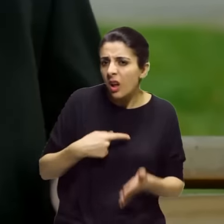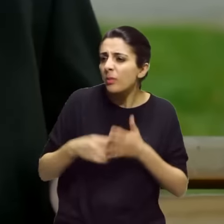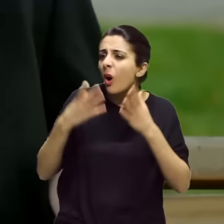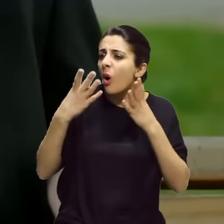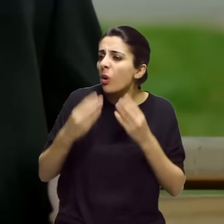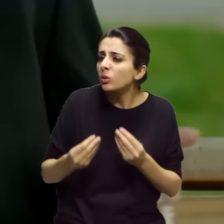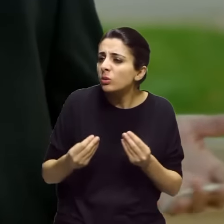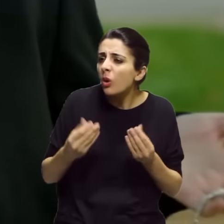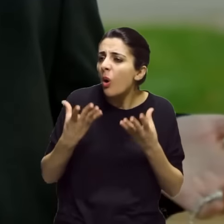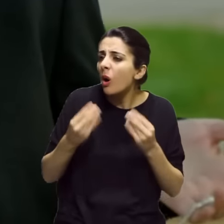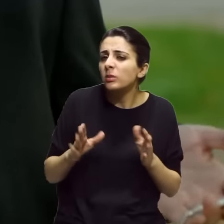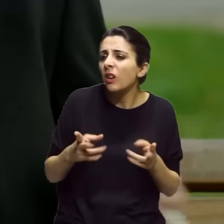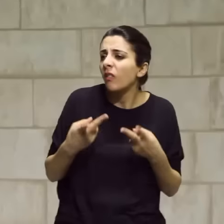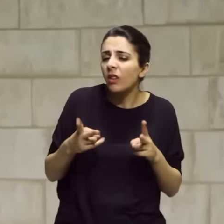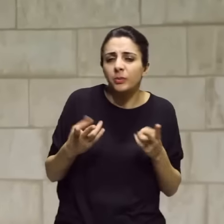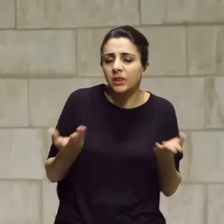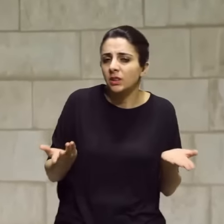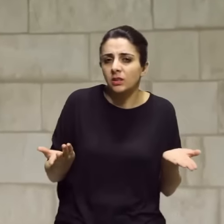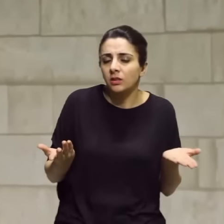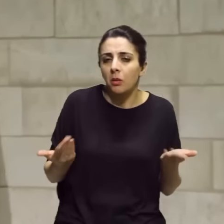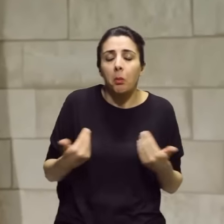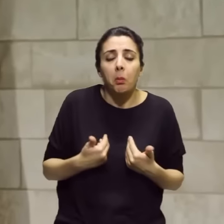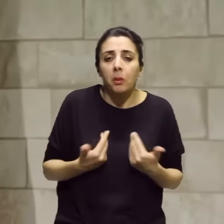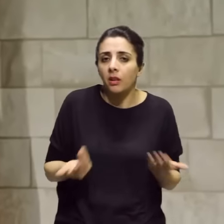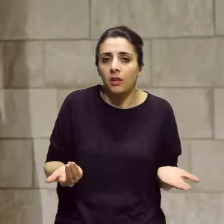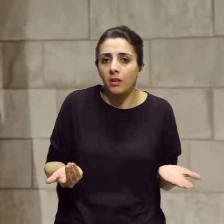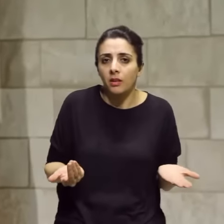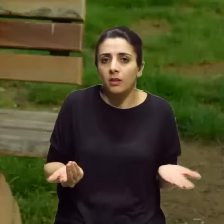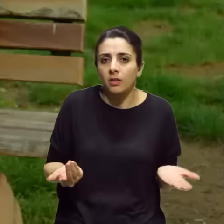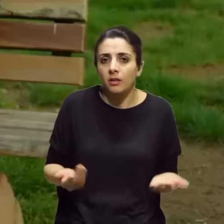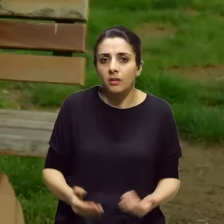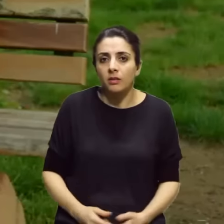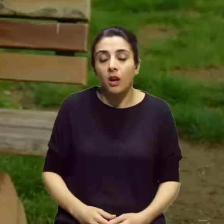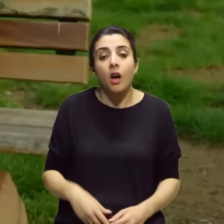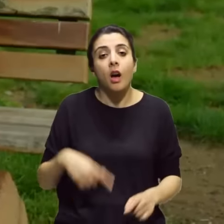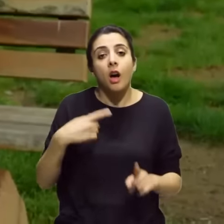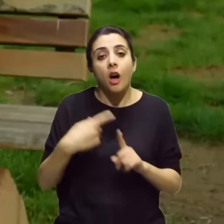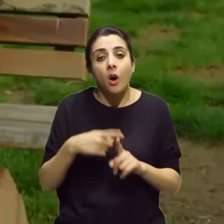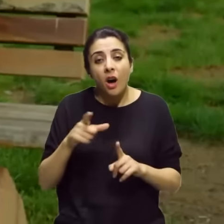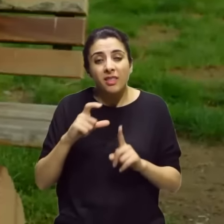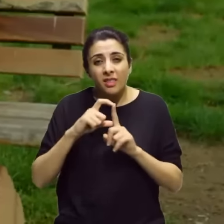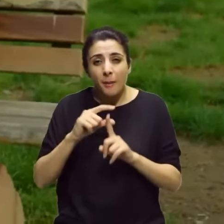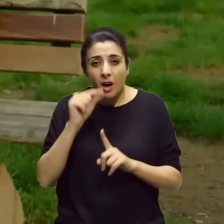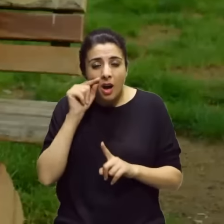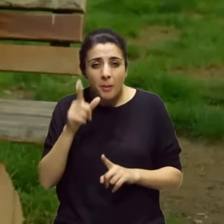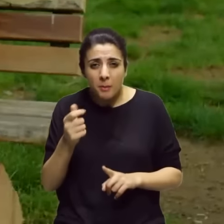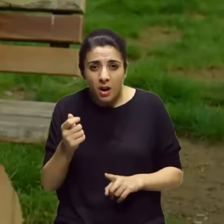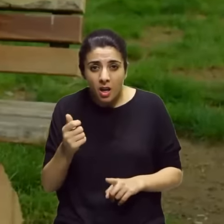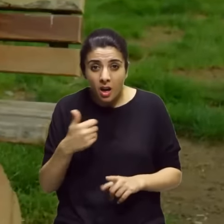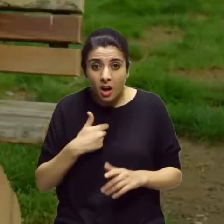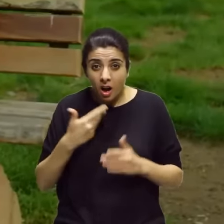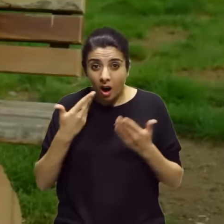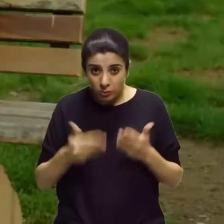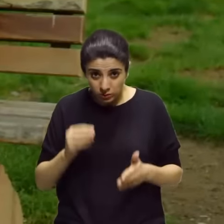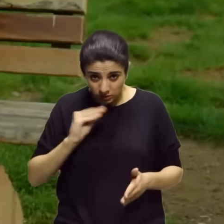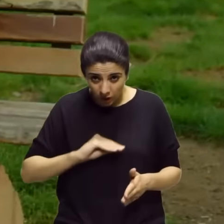olsa ne olur, olmasa ne olur ya? Yani. Bana ne? Ayrıca ben o damat bozuntusunun parasını kabul edecek